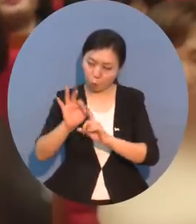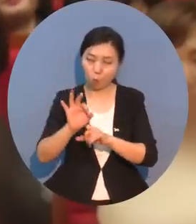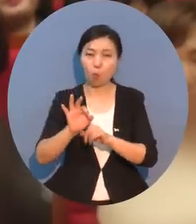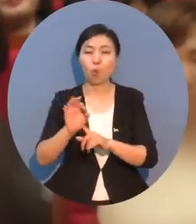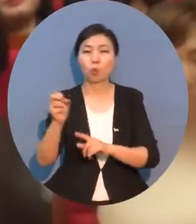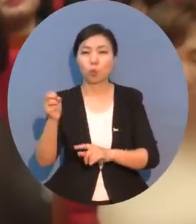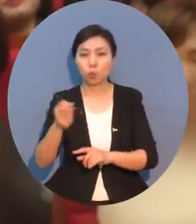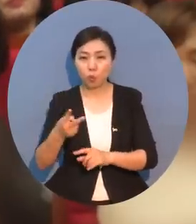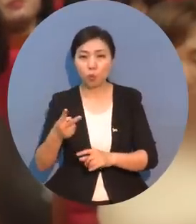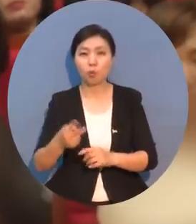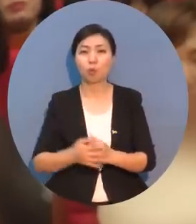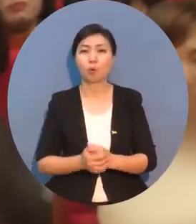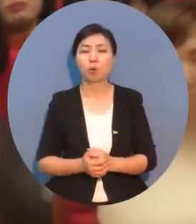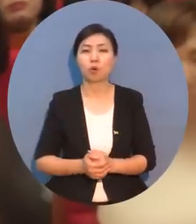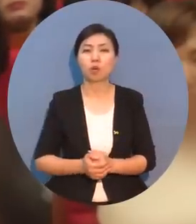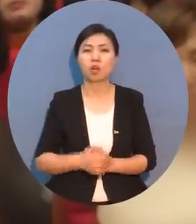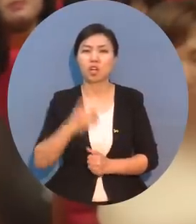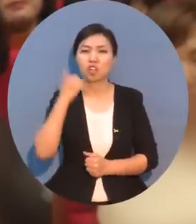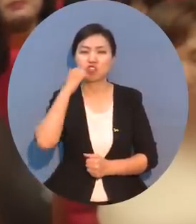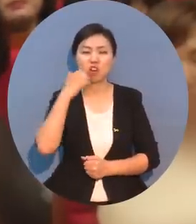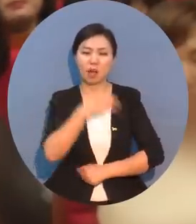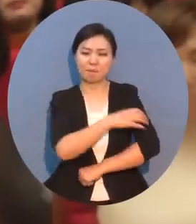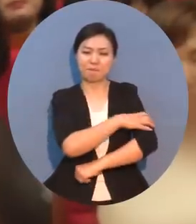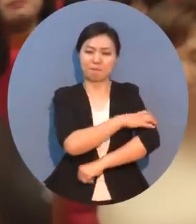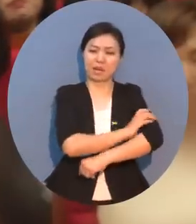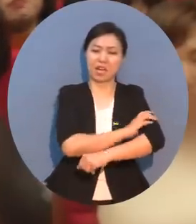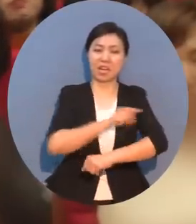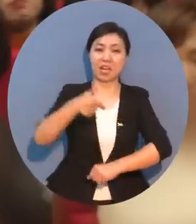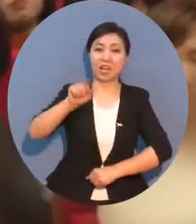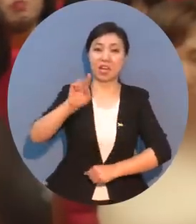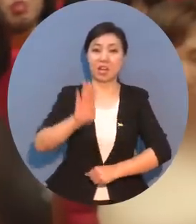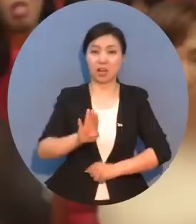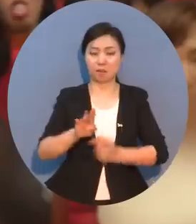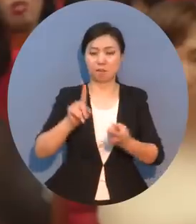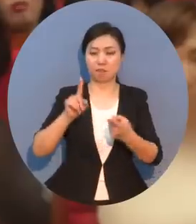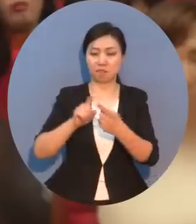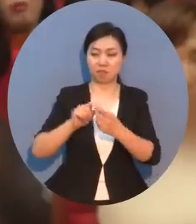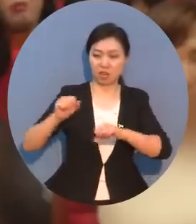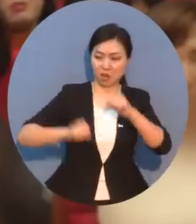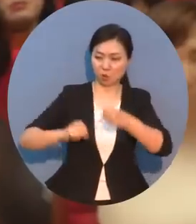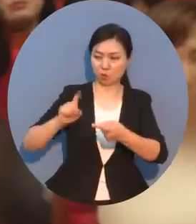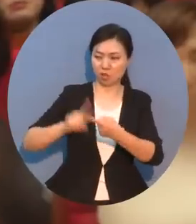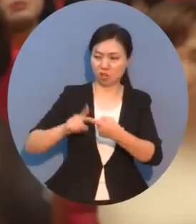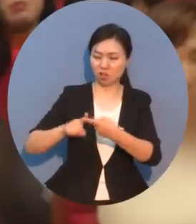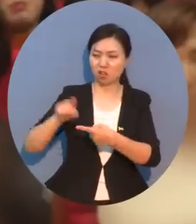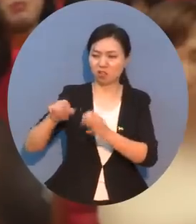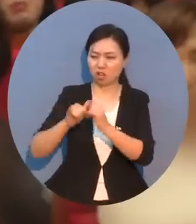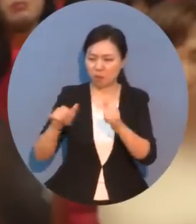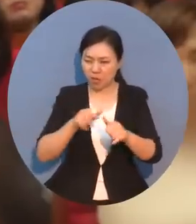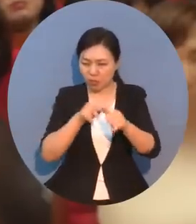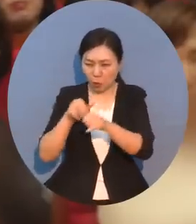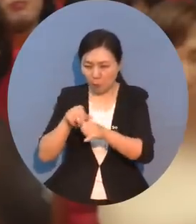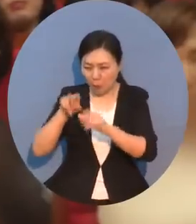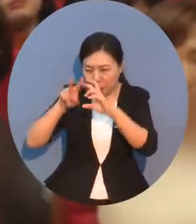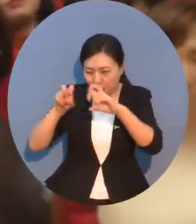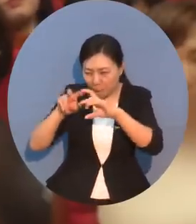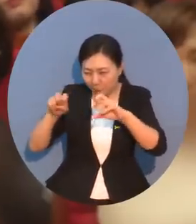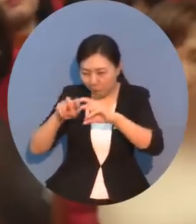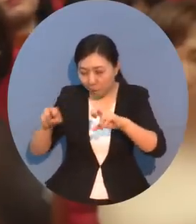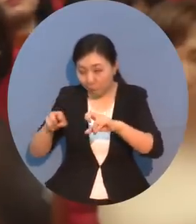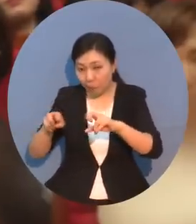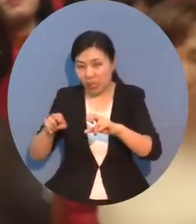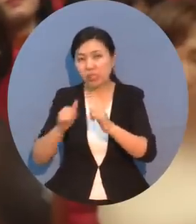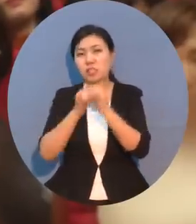보고 또 이제 누가 뭐 갑질을 했다 하면 우리가 불필요하게 그 사람에 대해서 굉장히 많이 알려고 하고 뭐 그런